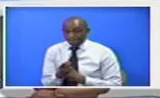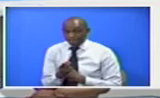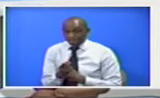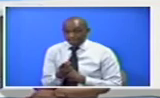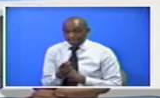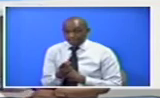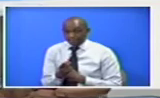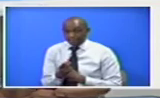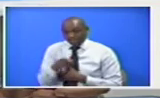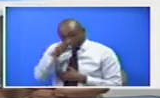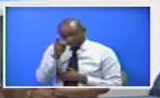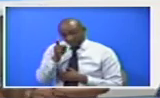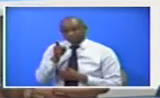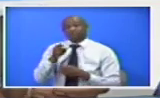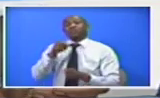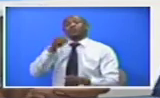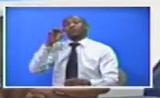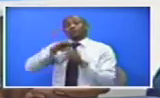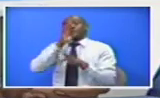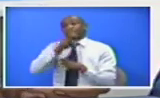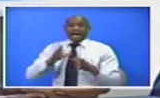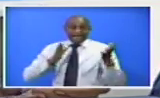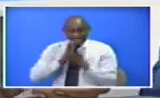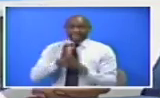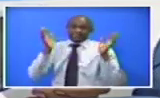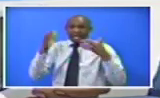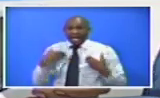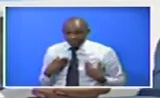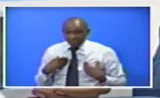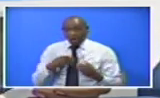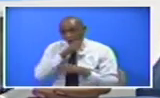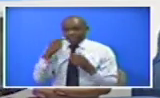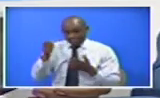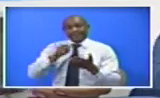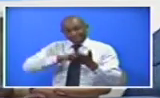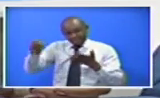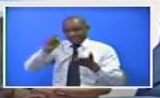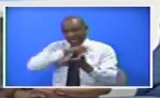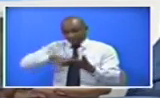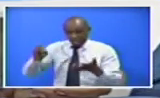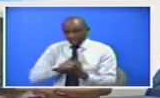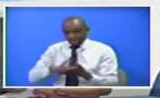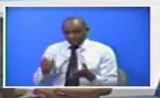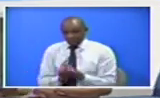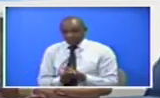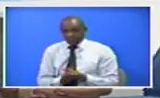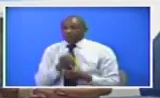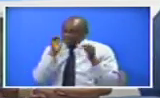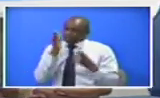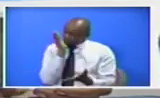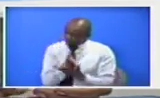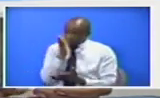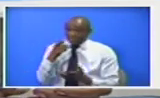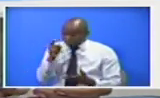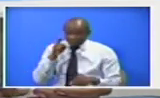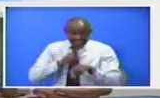uchaguzi wao ulikuwa wa haki na huru. Kwa hivyo appeals karibu zote wanasema dismiss. Kwa hivyo ukiona kweli hata